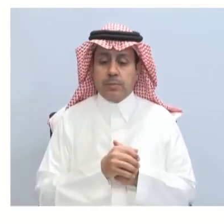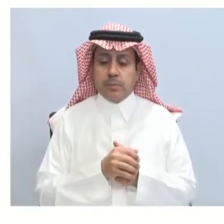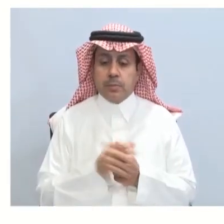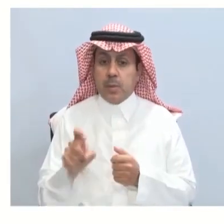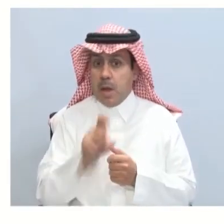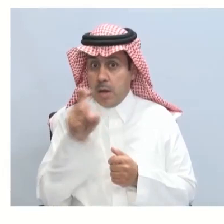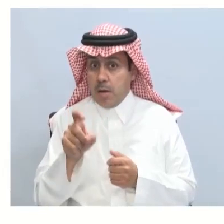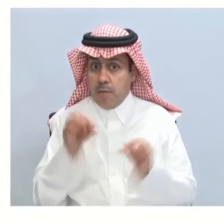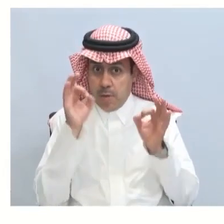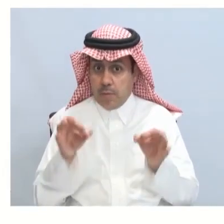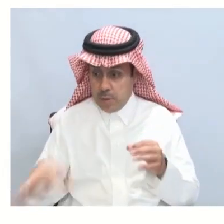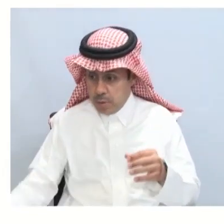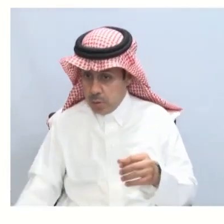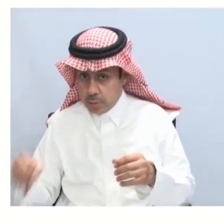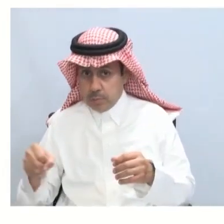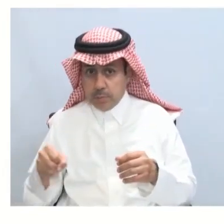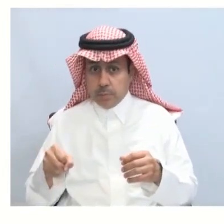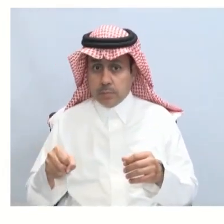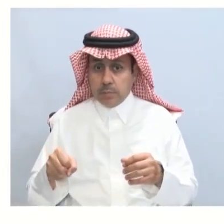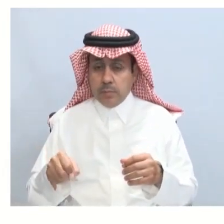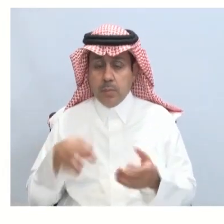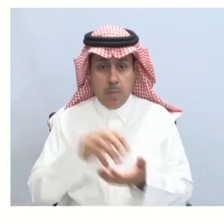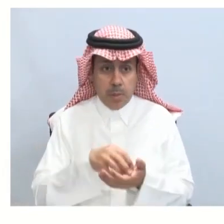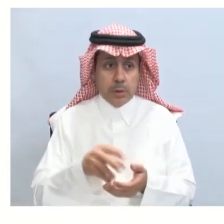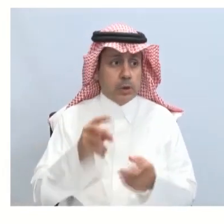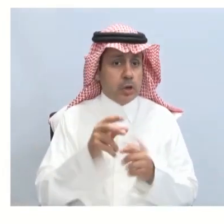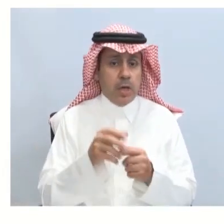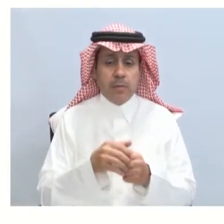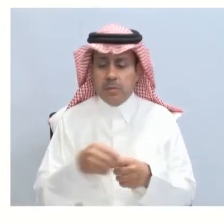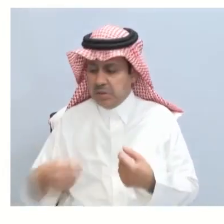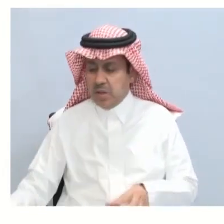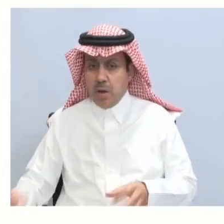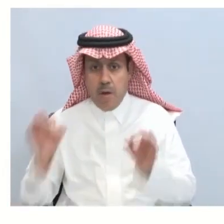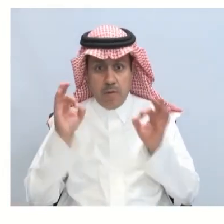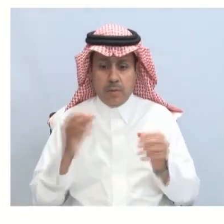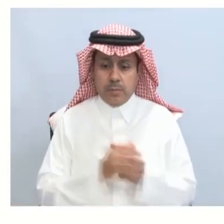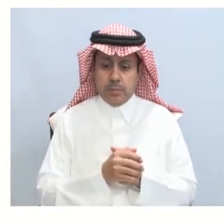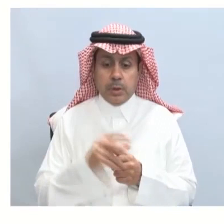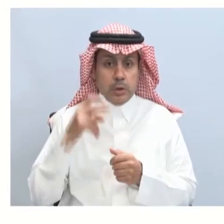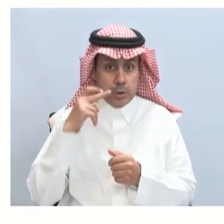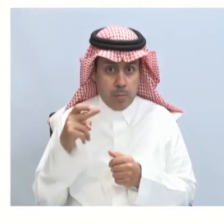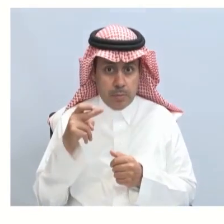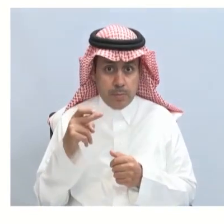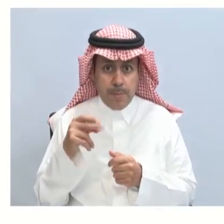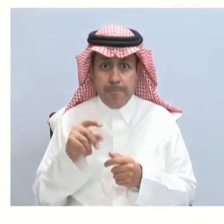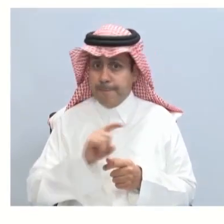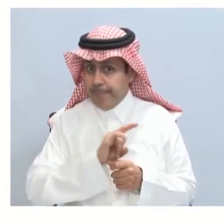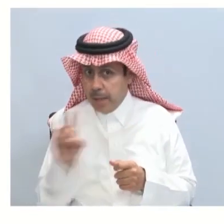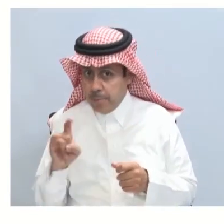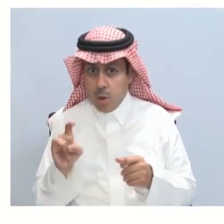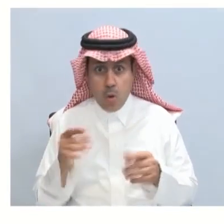الطلاب اخذ هذه اللقطه من الحرم لتعريفها او تركها الجواب اذا لم يخشى